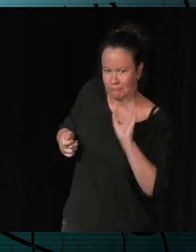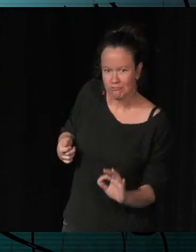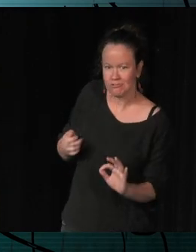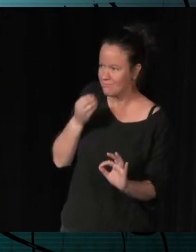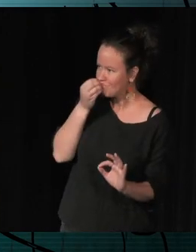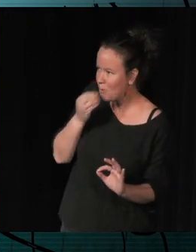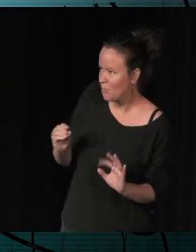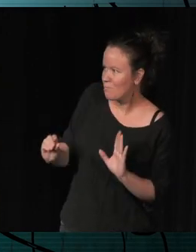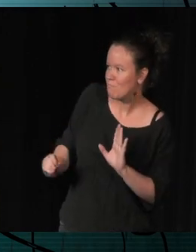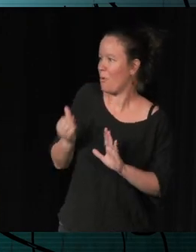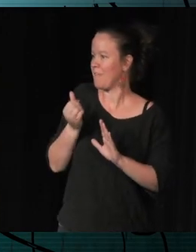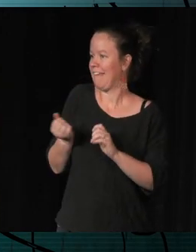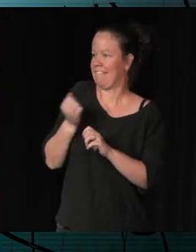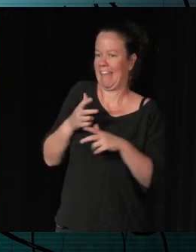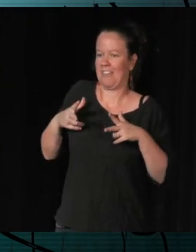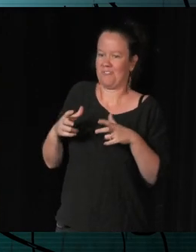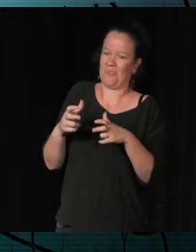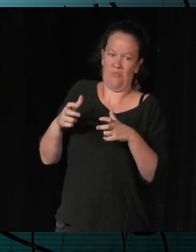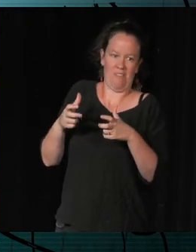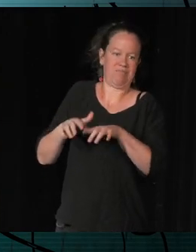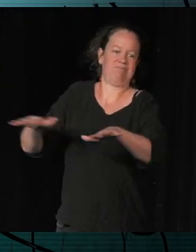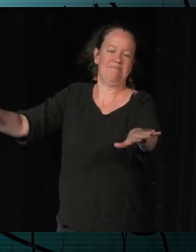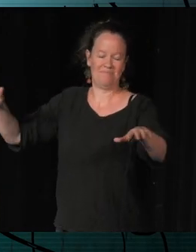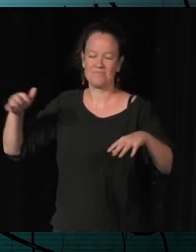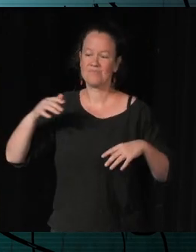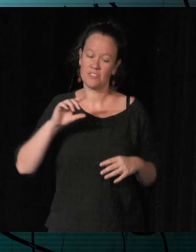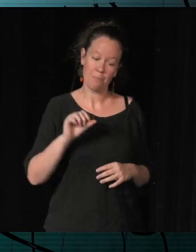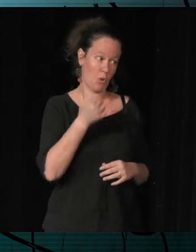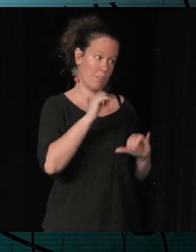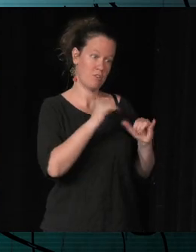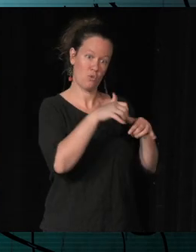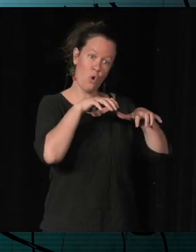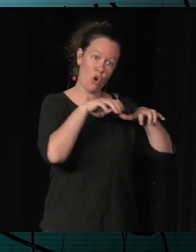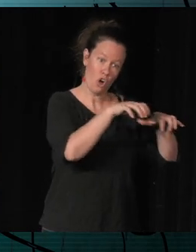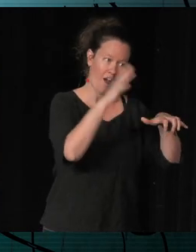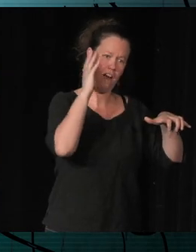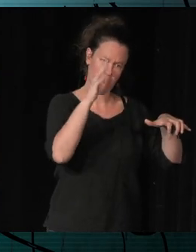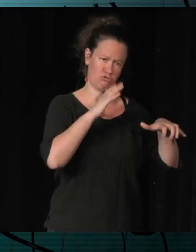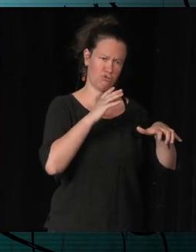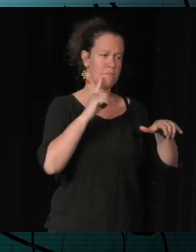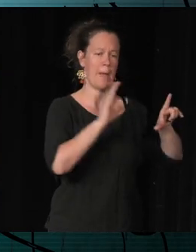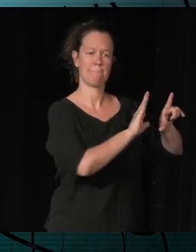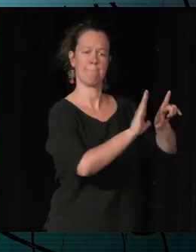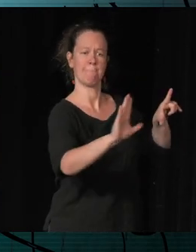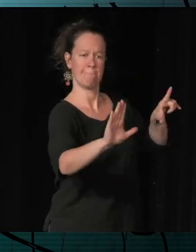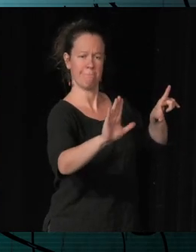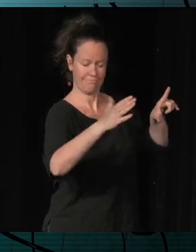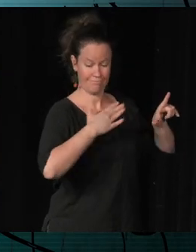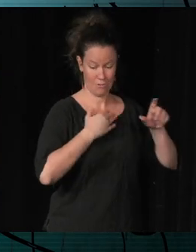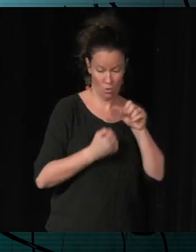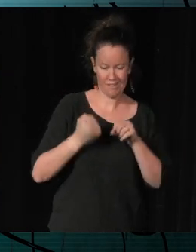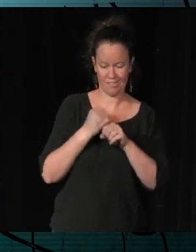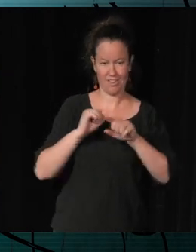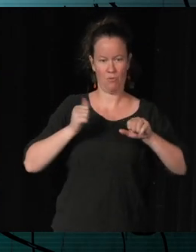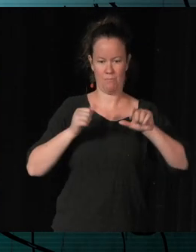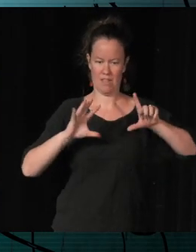premier à le faire donc il y a eu des jeux d'horreur avance aussi dit on peut dire que c'est le premier jeu d'horreur en 3D qui a qui a voilà